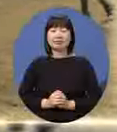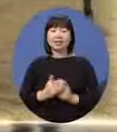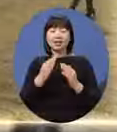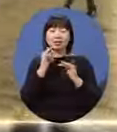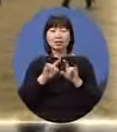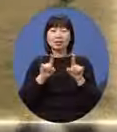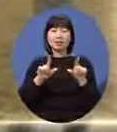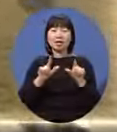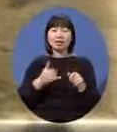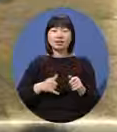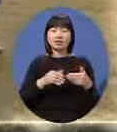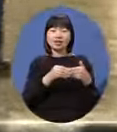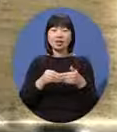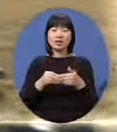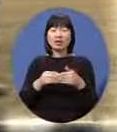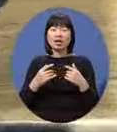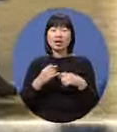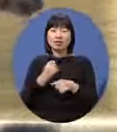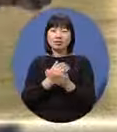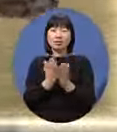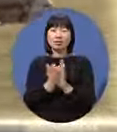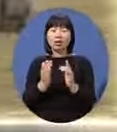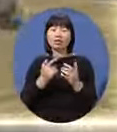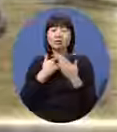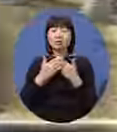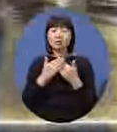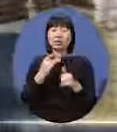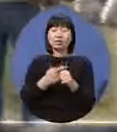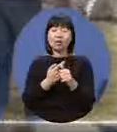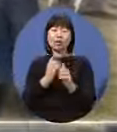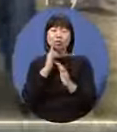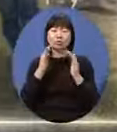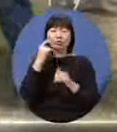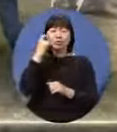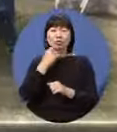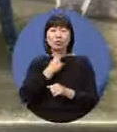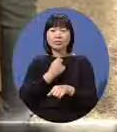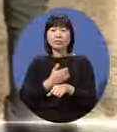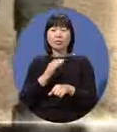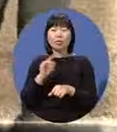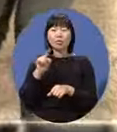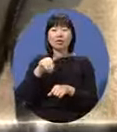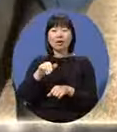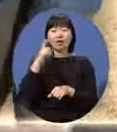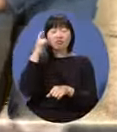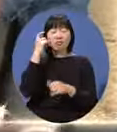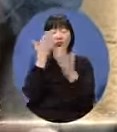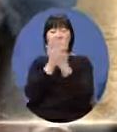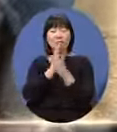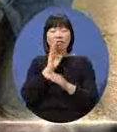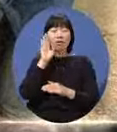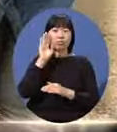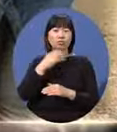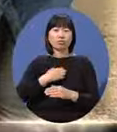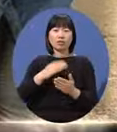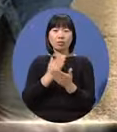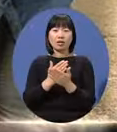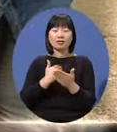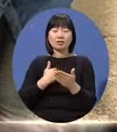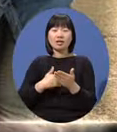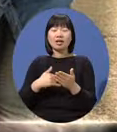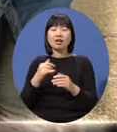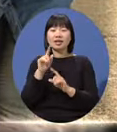주말이면 아이 손잡고 나가서 다양한 체험도 하고 자연도 느끼게 해주고 싶은데 어디로 갈지 막막하시다고요? 앞으로는 걱정 마세요. 저